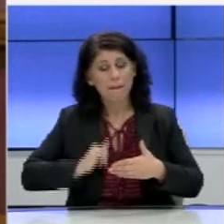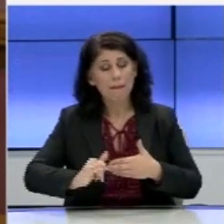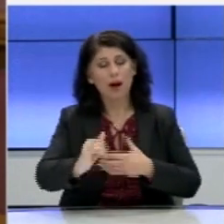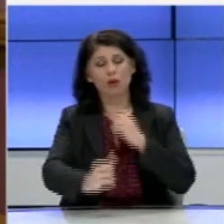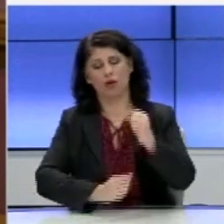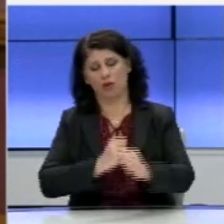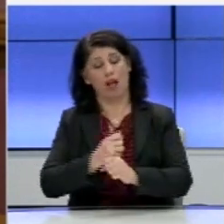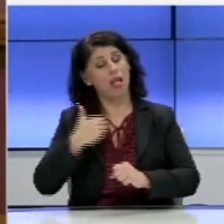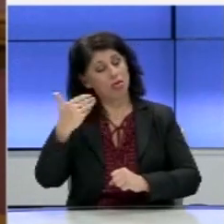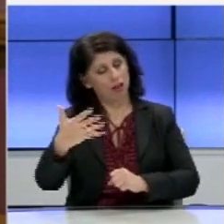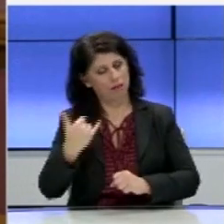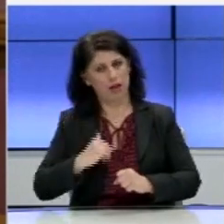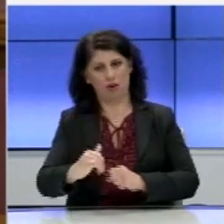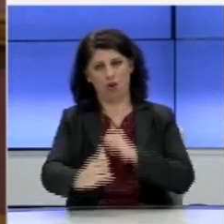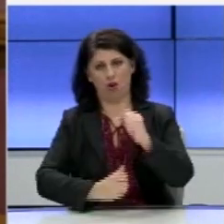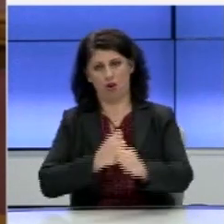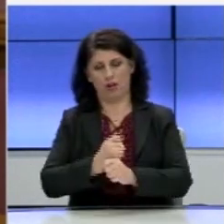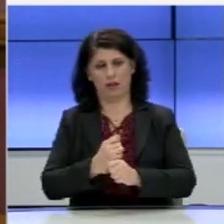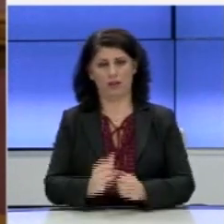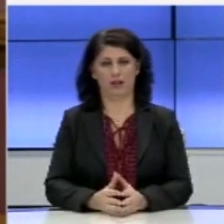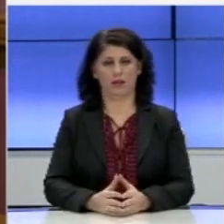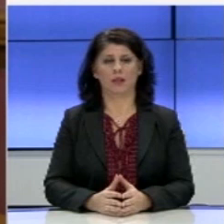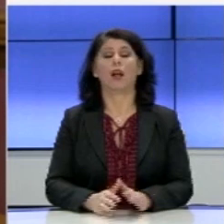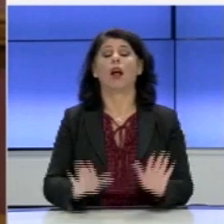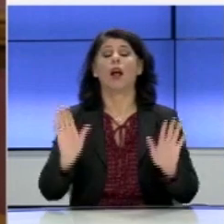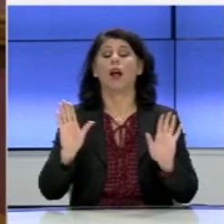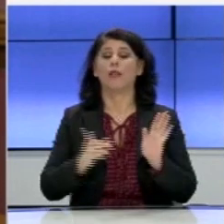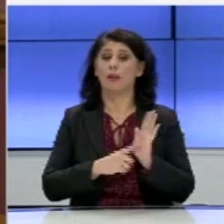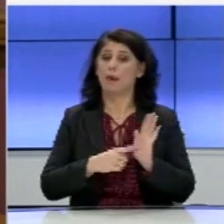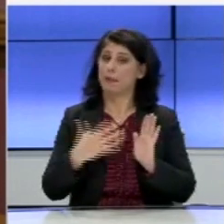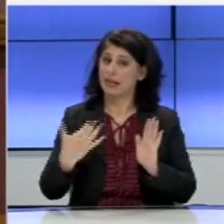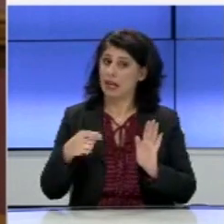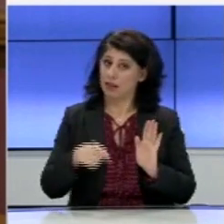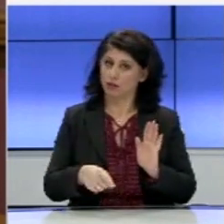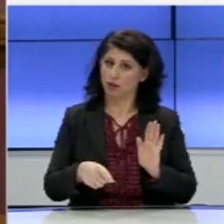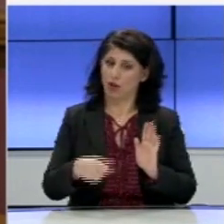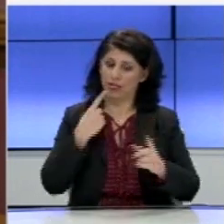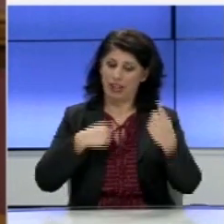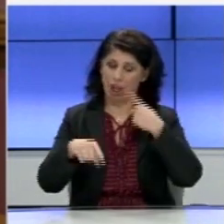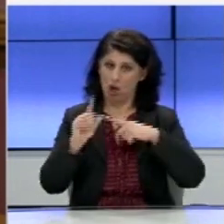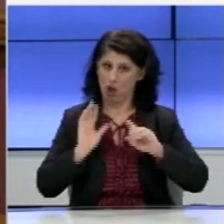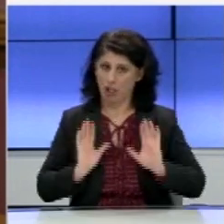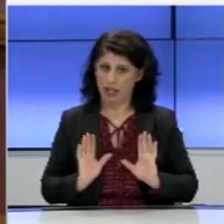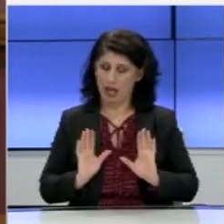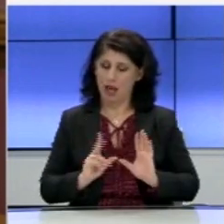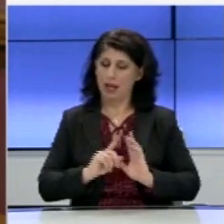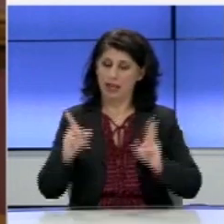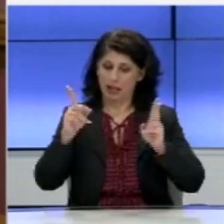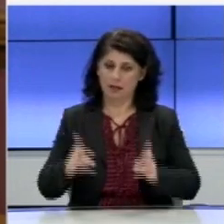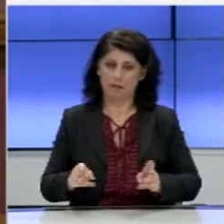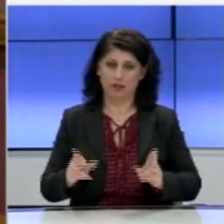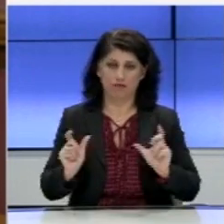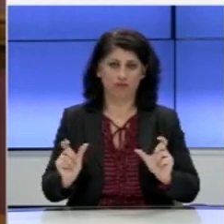μακροχρόνια, θα είναι μάλλον μακροχρόνια. Δεν θα πρέπει όμως να αποτελέσει άλοθη για να μην προχωρήσει η